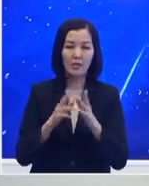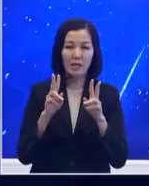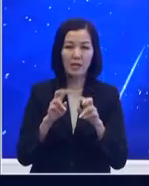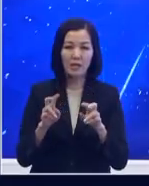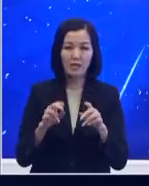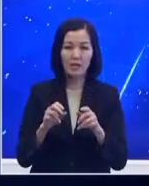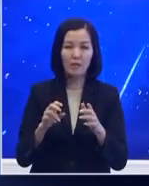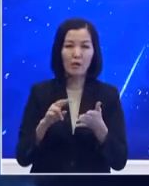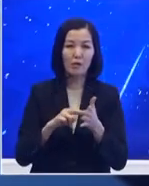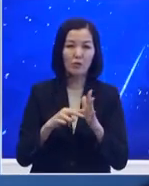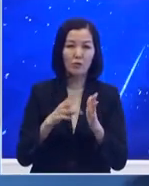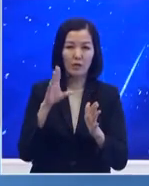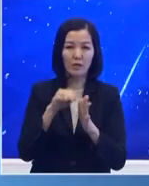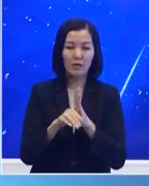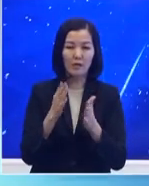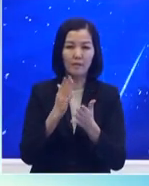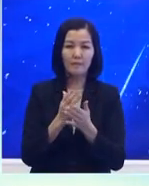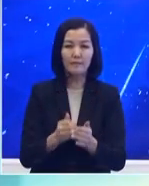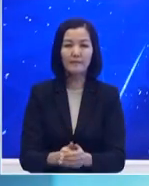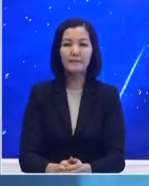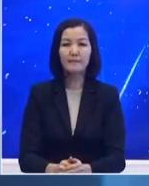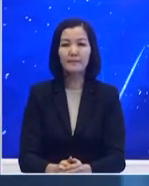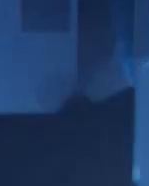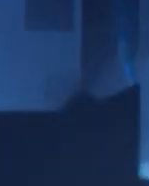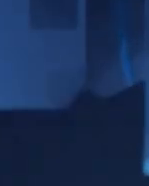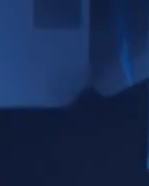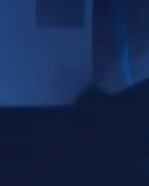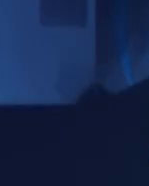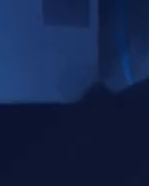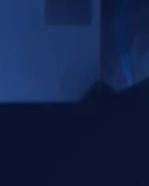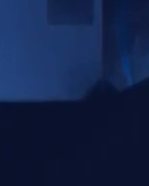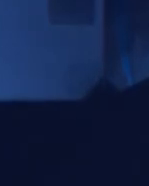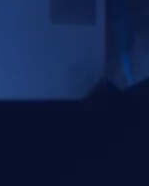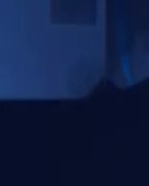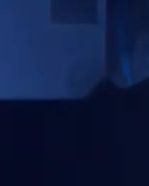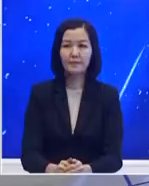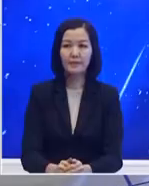отыр. Жарқын Ұрланұлы, Ербол Атантелов, Жетісу телеарнасы, Алматы қаласынан.